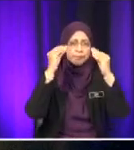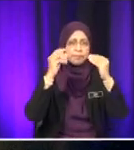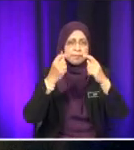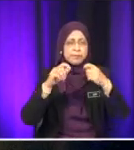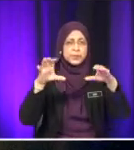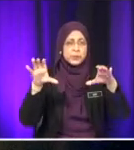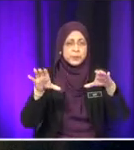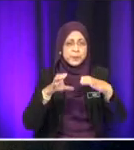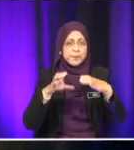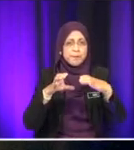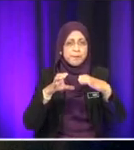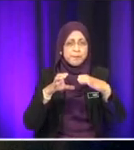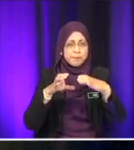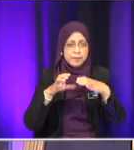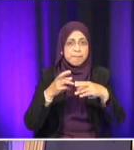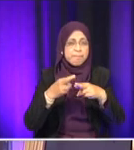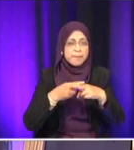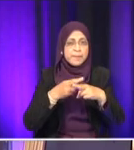secara ringkas